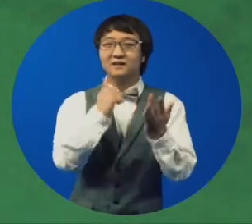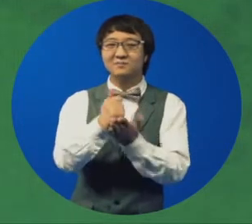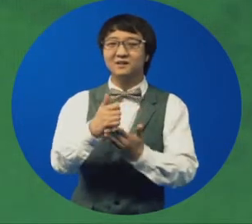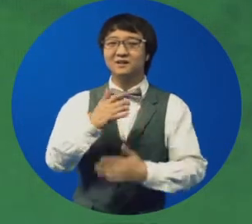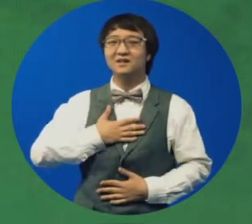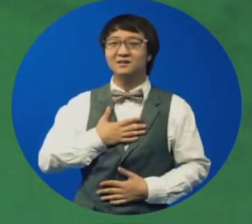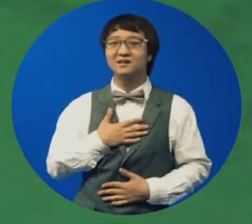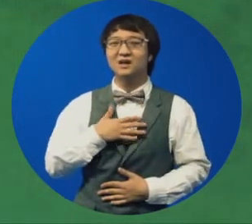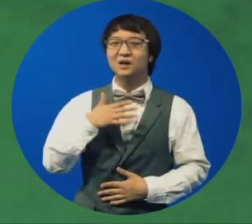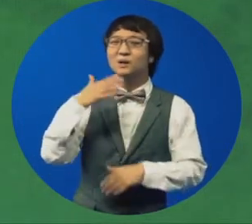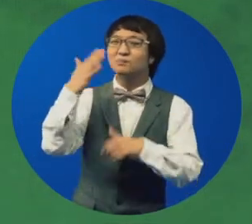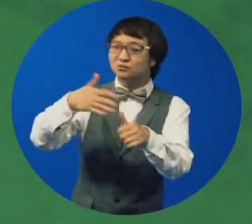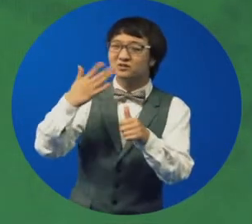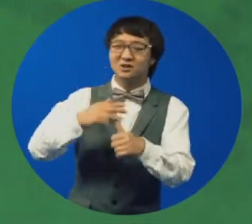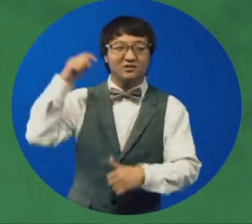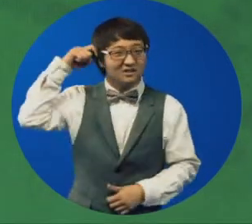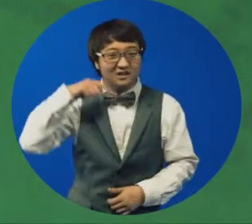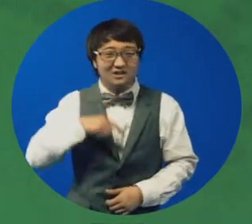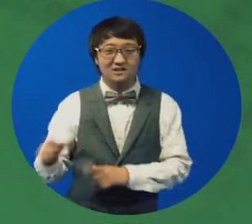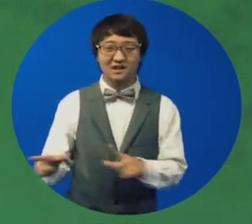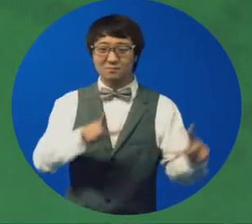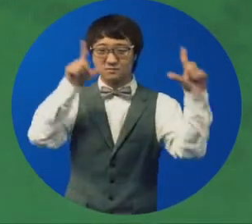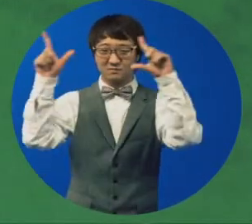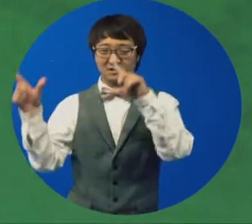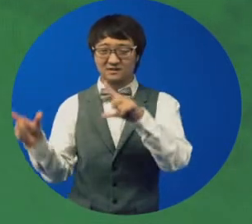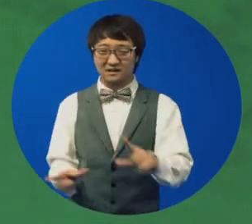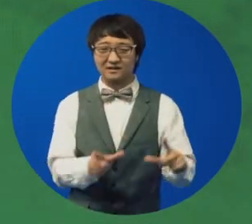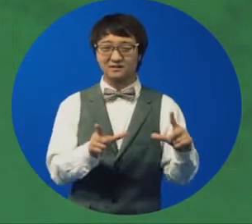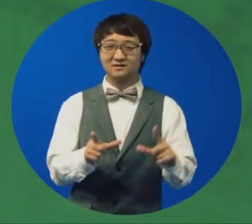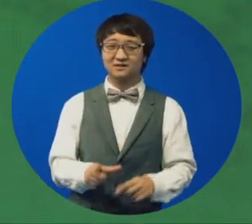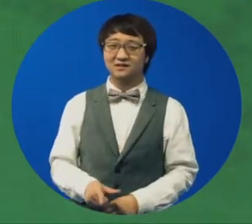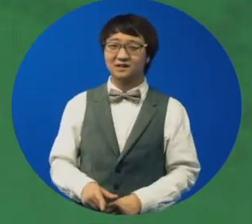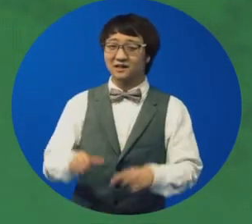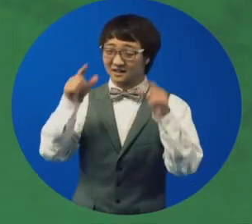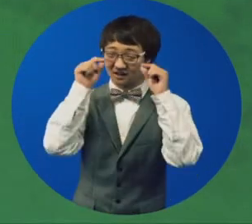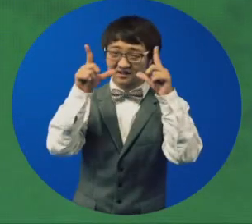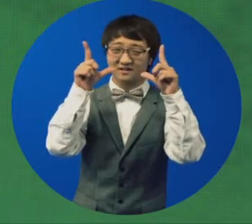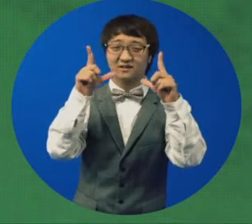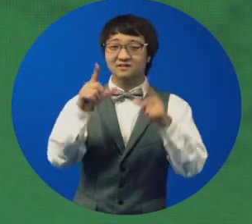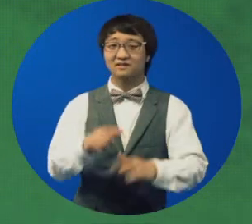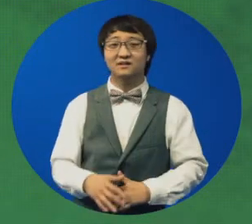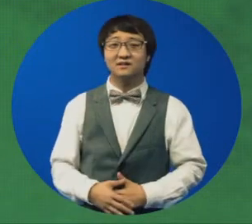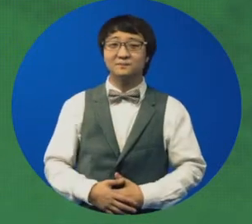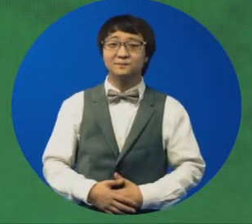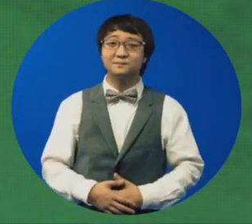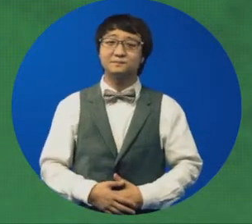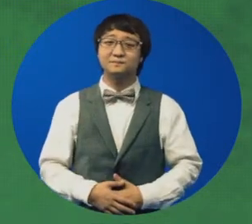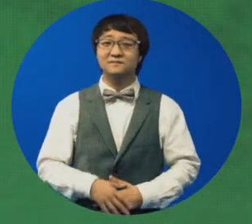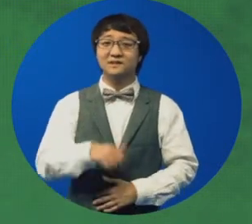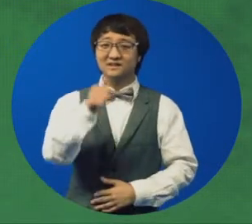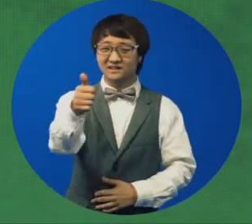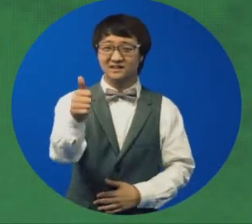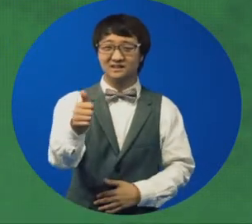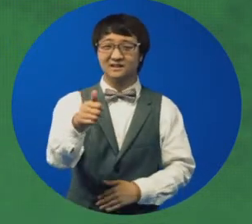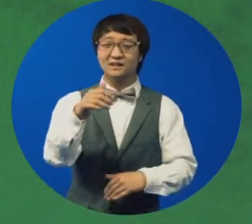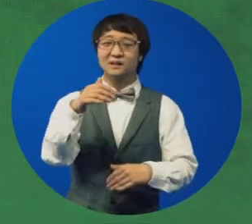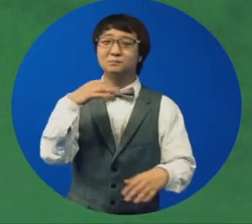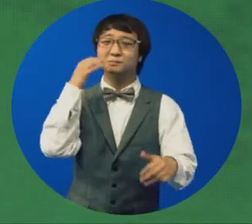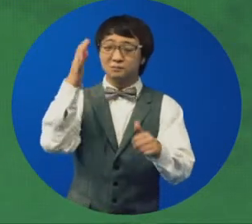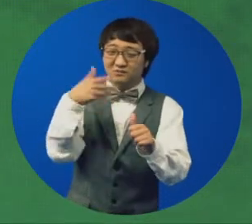나를 부르신다고 느끼는 그 삶을 살아가는 것이라는 것을 깨닫게 하셨다. 그는 부르심에 합당한